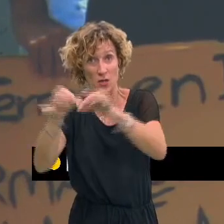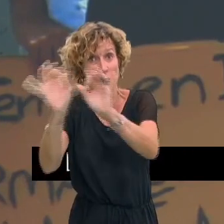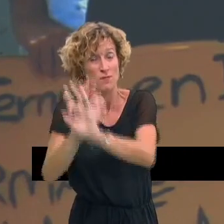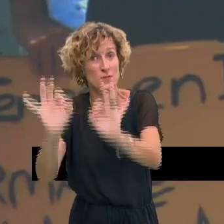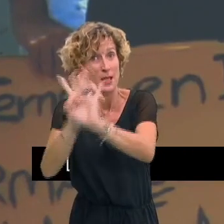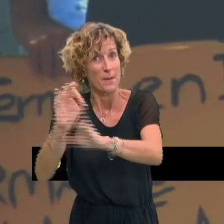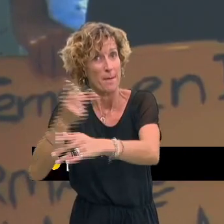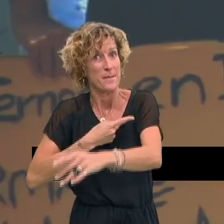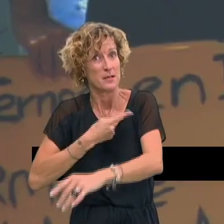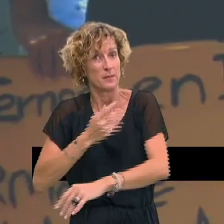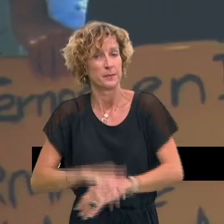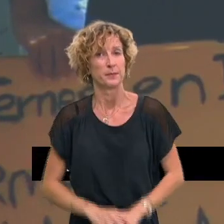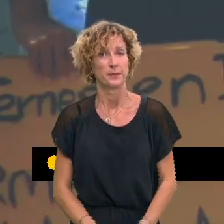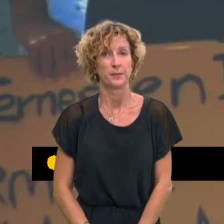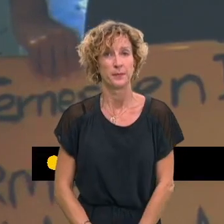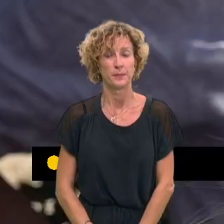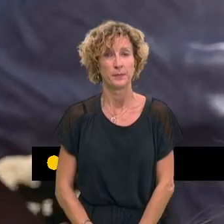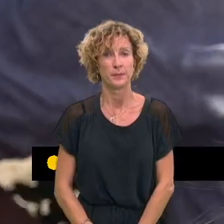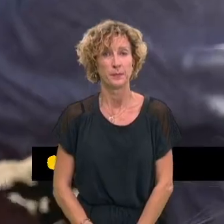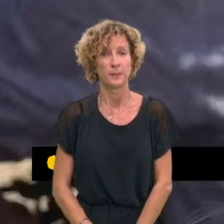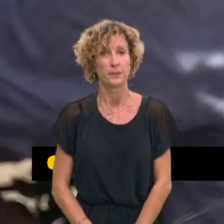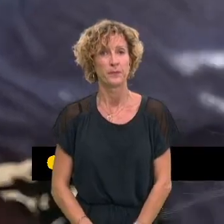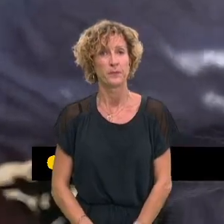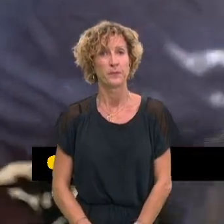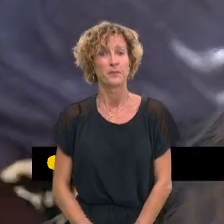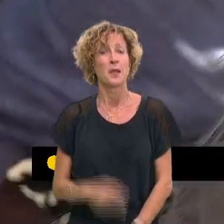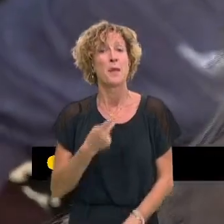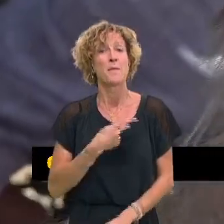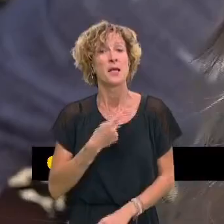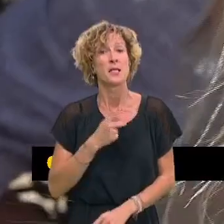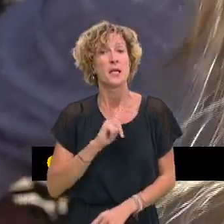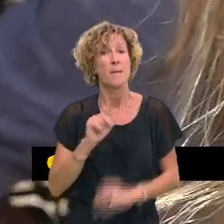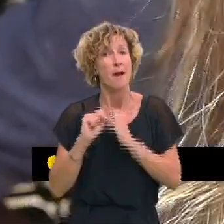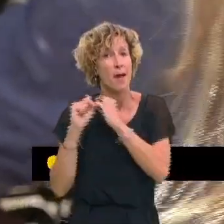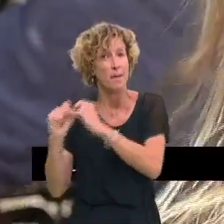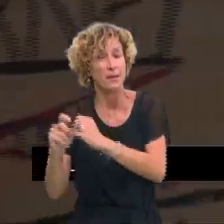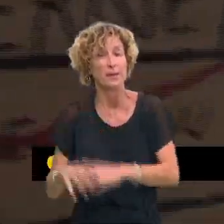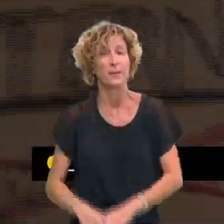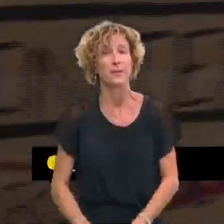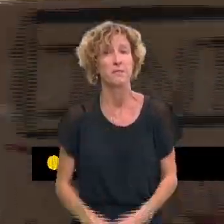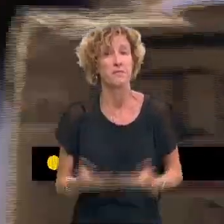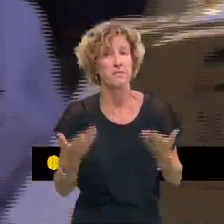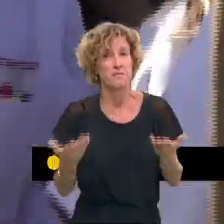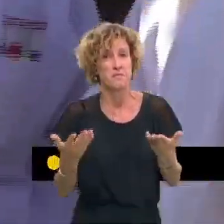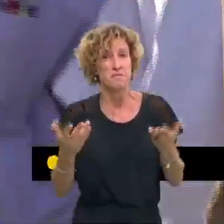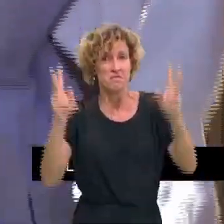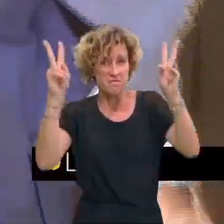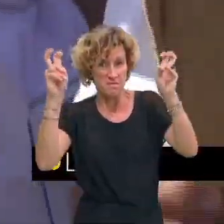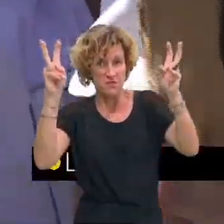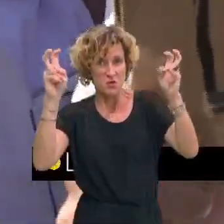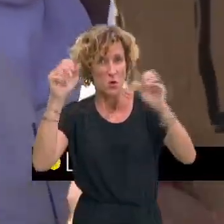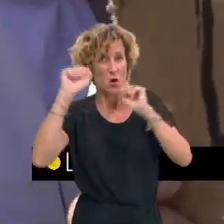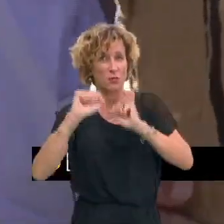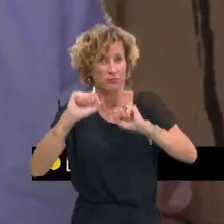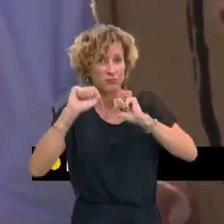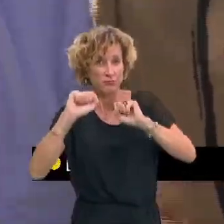Marie-Ange Frassati, Michel Bertil. Médecins, pas larbin, médecins, pas larbin. Médecins, pas larbin.